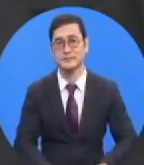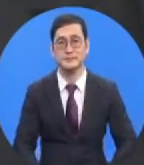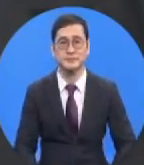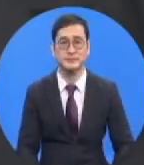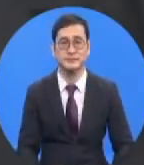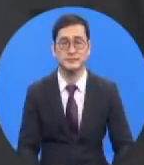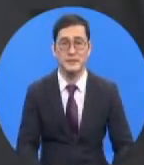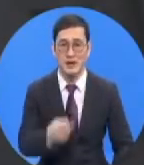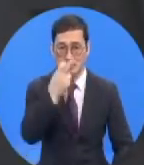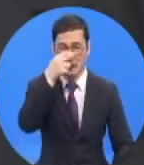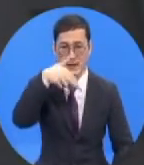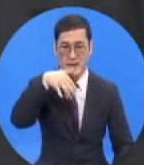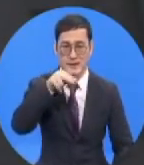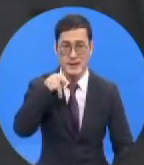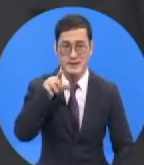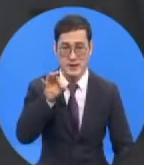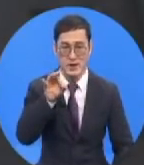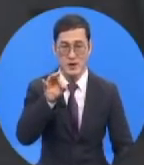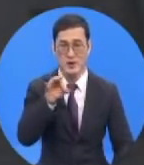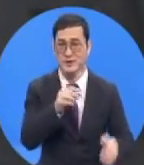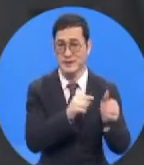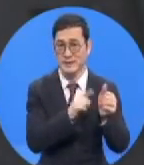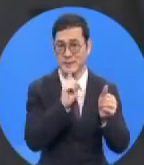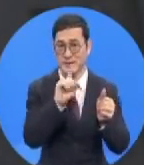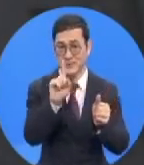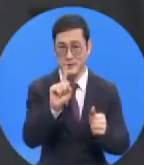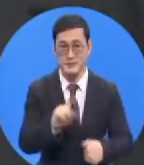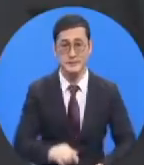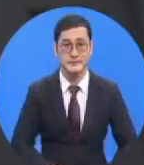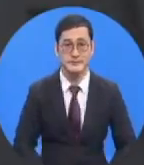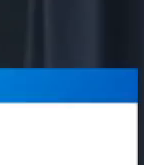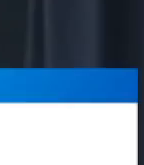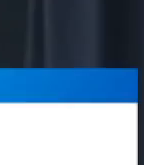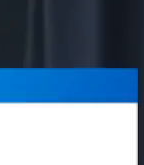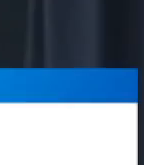바로 최재성 대통령 정무수석의 이야기였습니다.